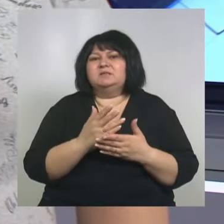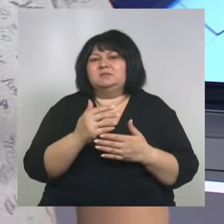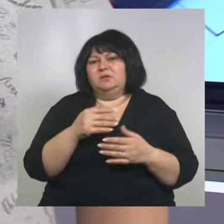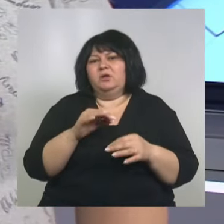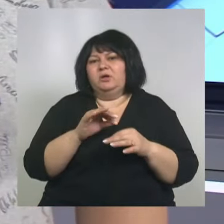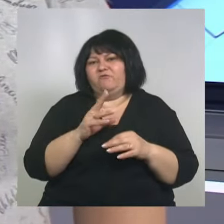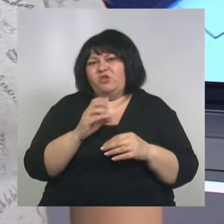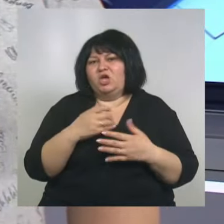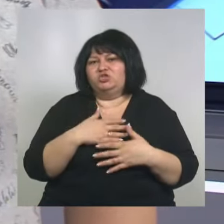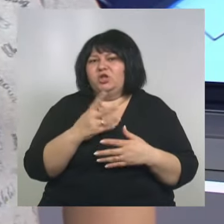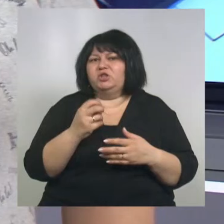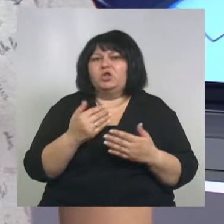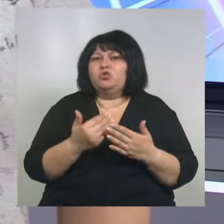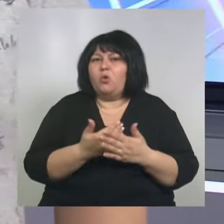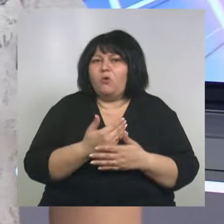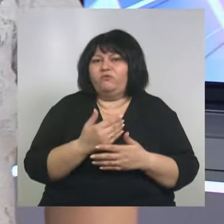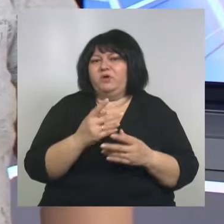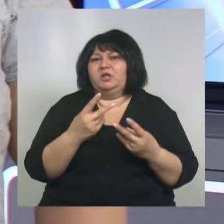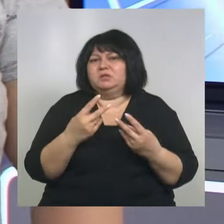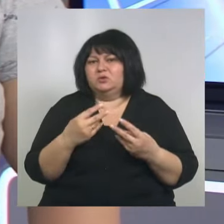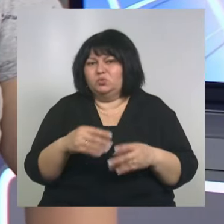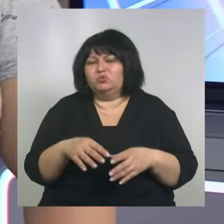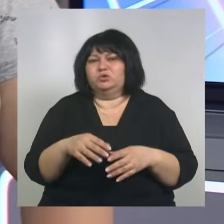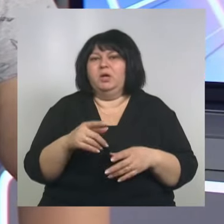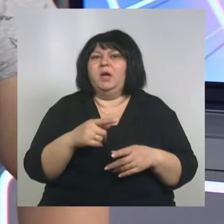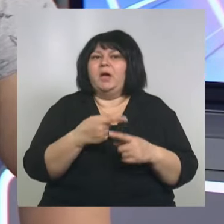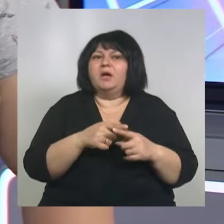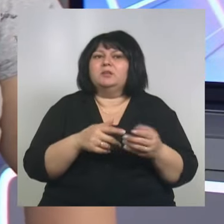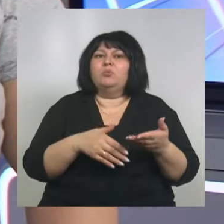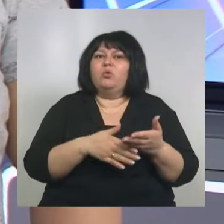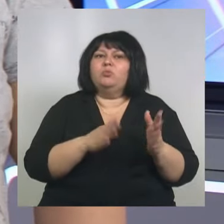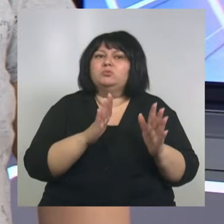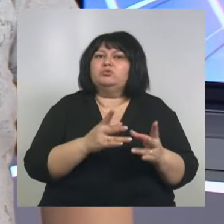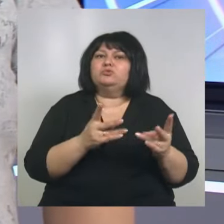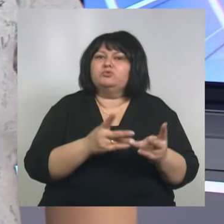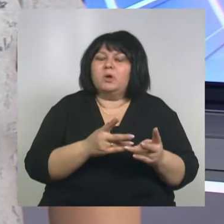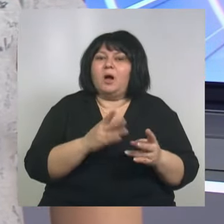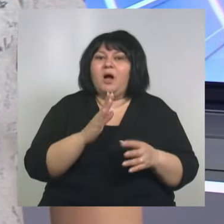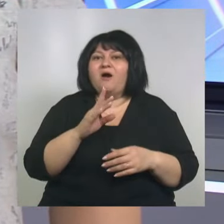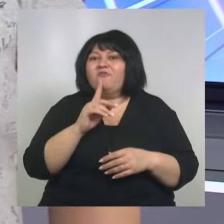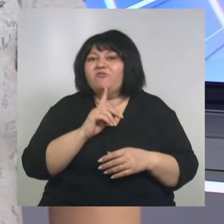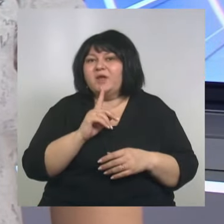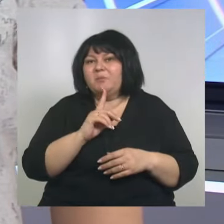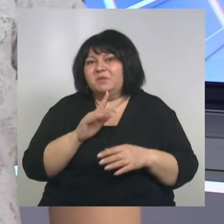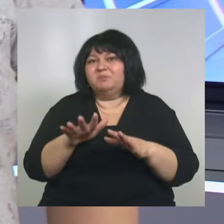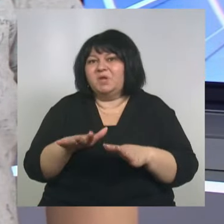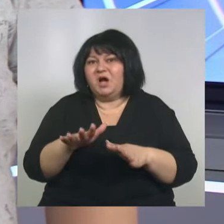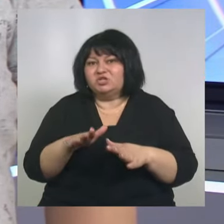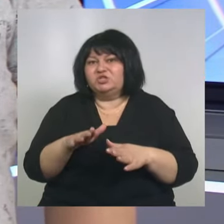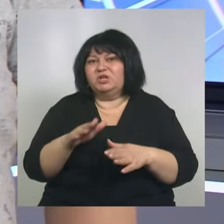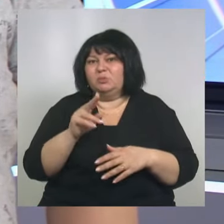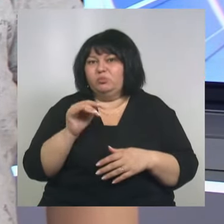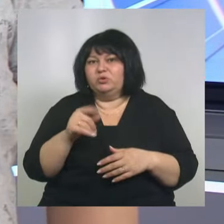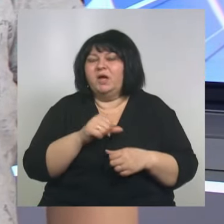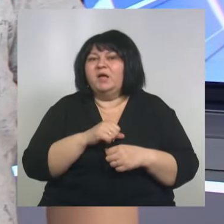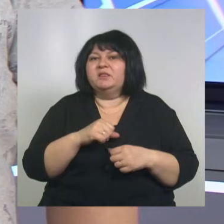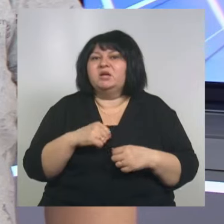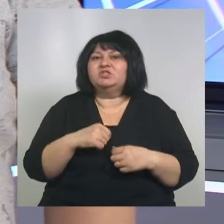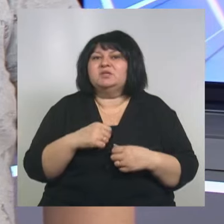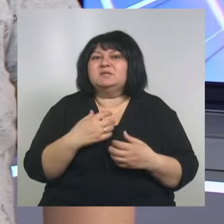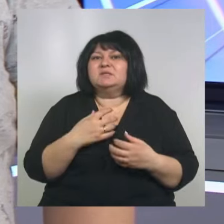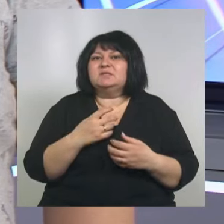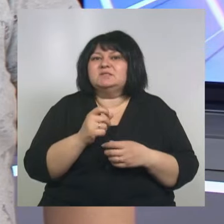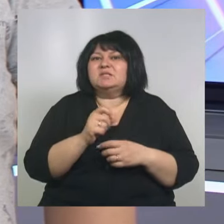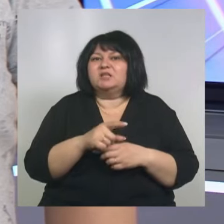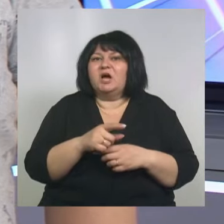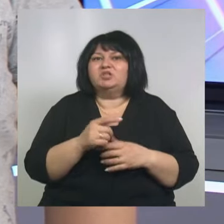носили они стали ненужными и там эта помощь будет уместна что касается вот пункта временного размещения ведь наша самая главная задача не